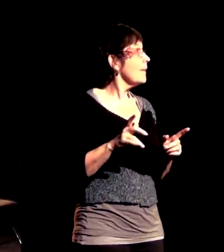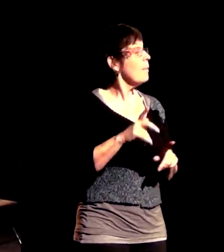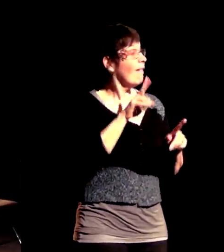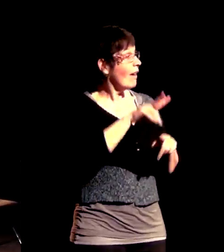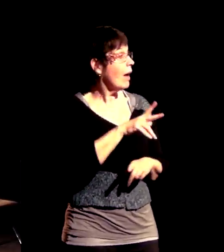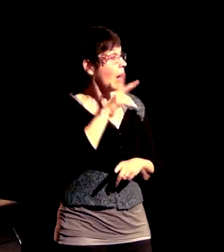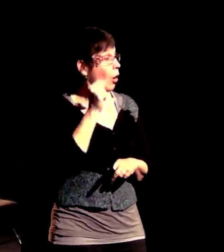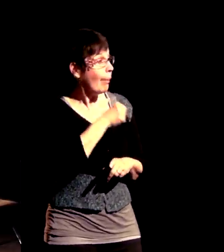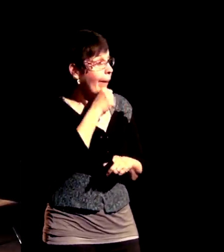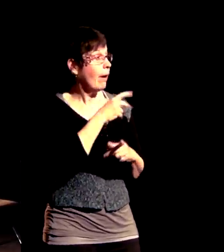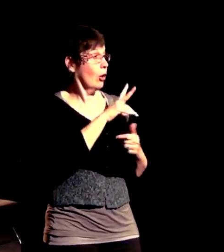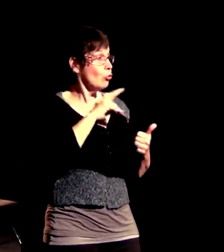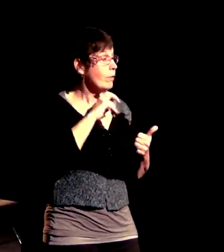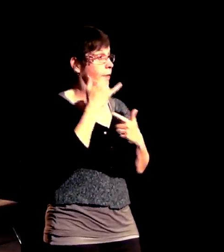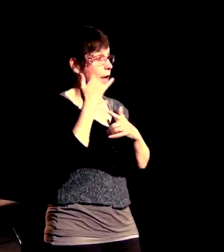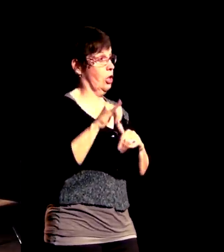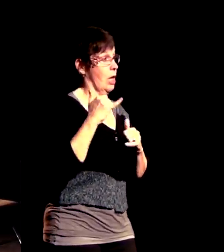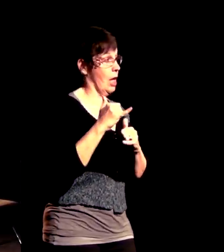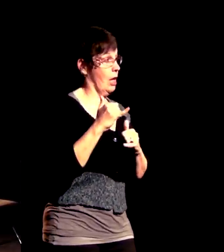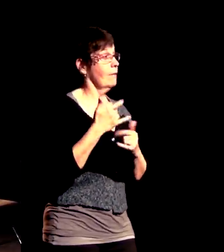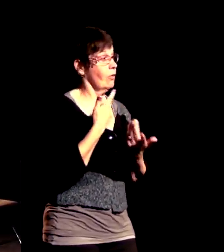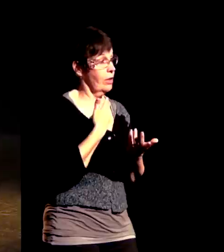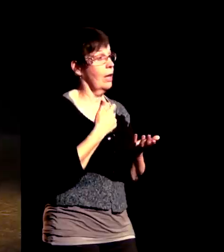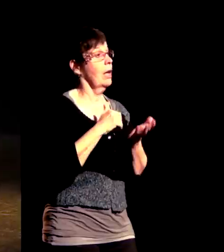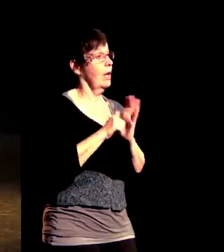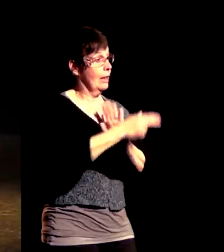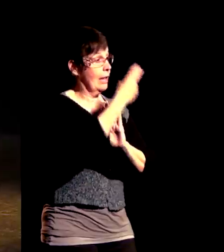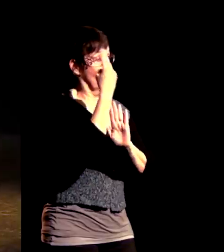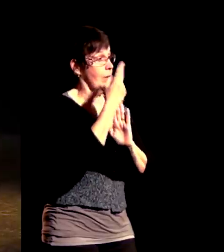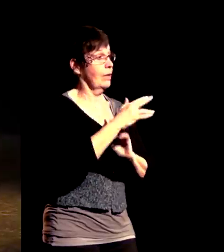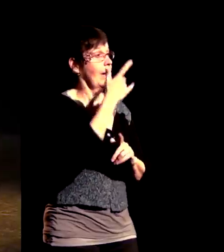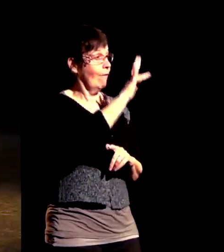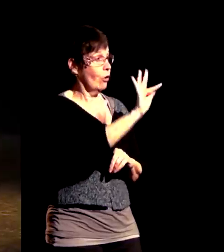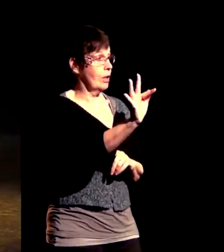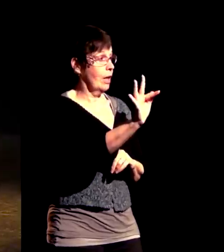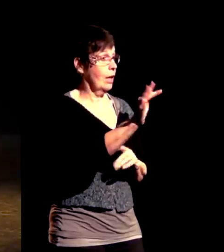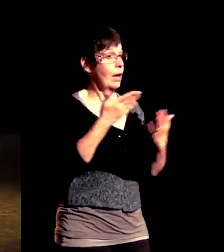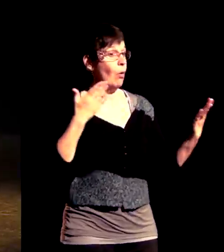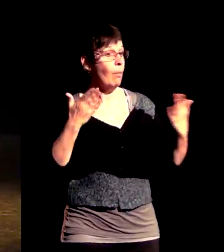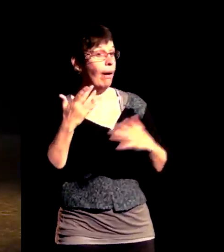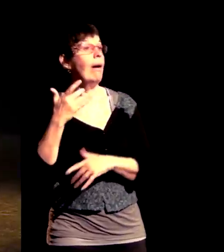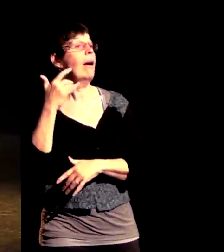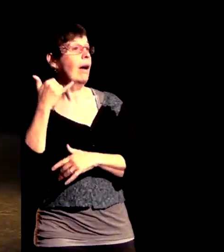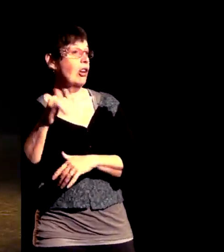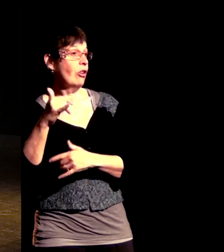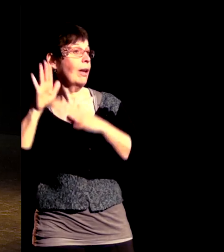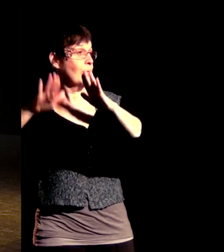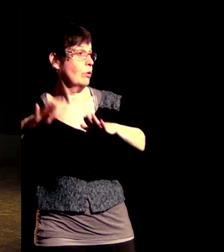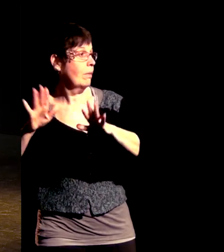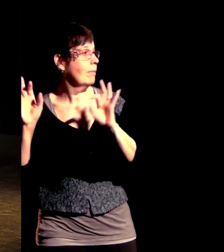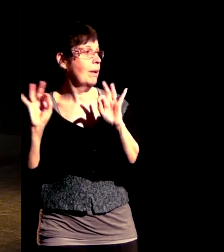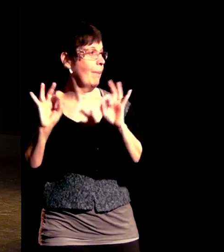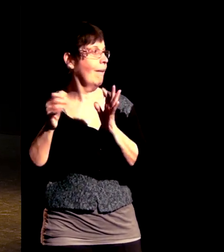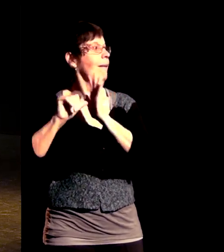était juif algérien, il avait la nationalité française, contrairement aux Algériens musulmans qui, eux, ne l'avaient pas. Et donc, quand il a immigré, c'était pas une